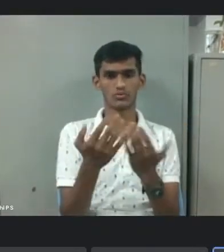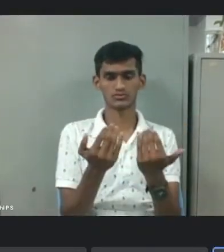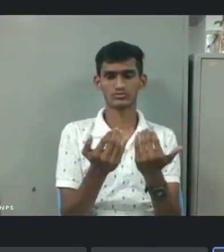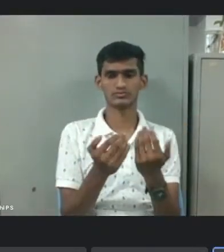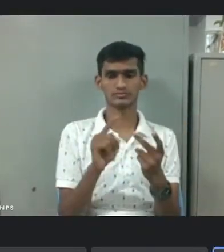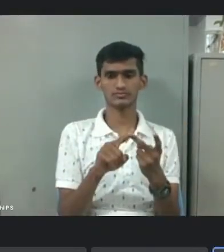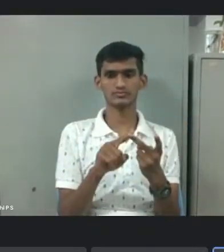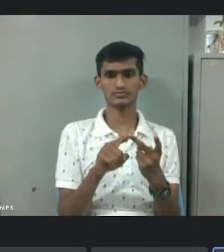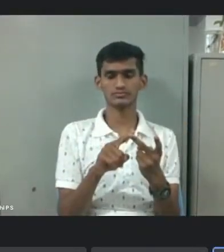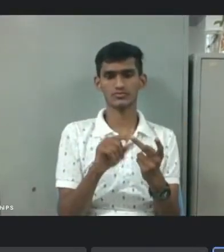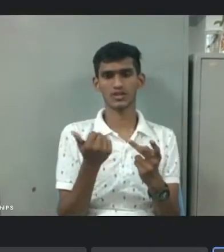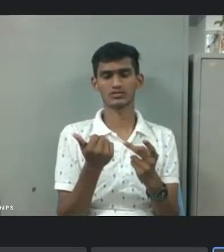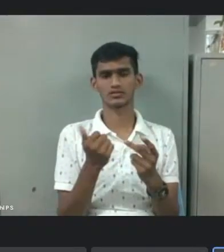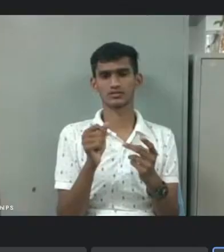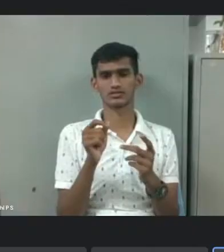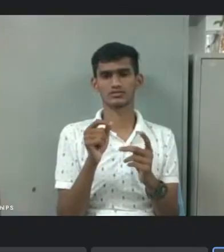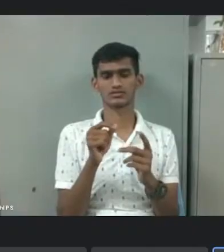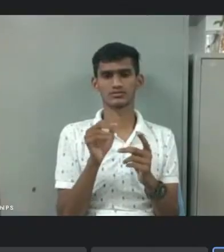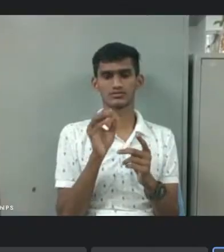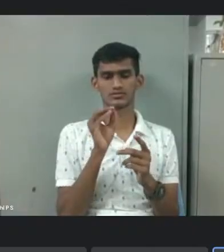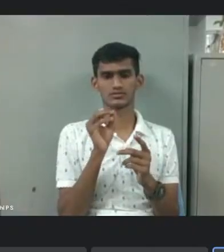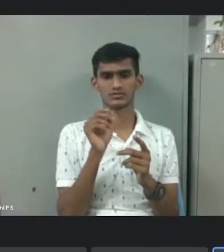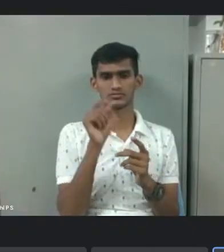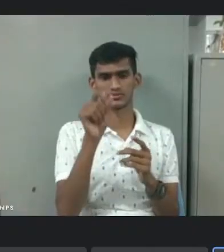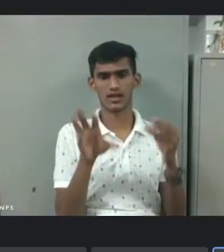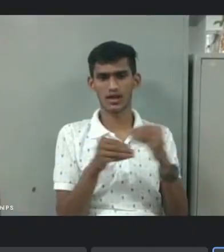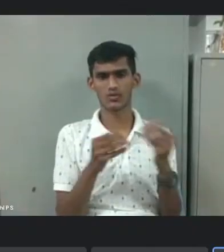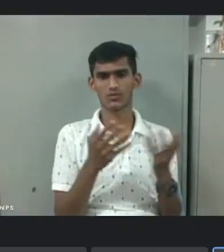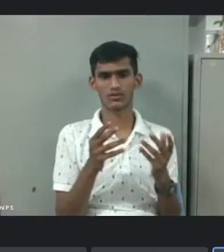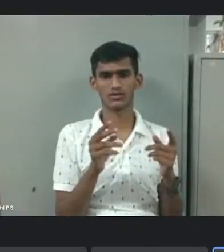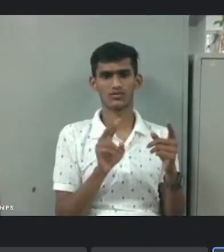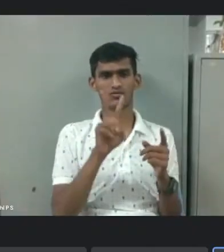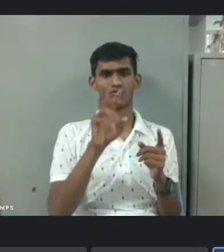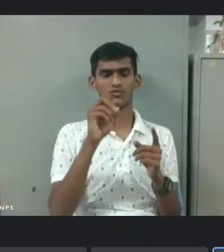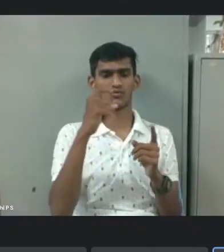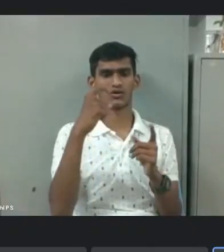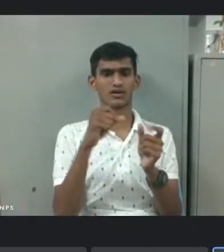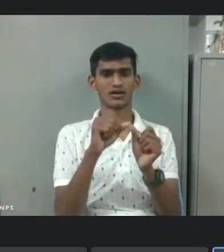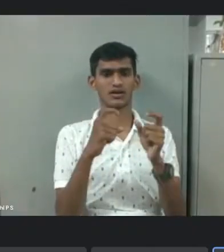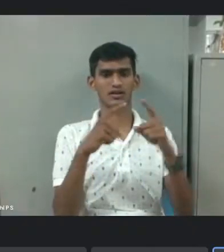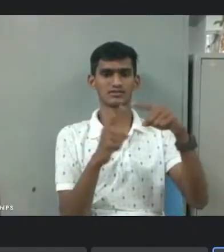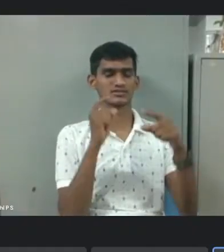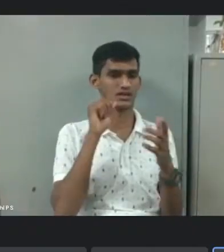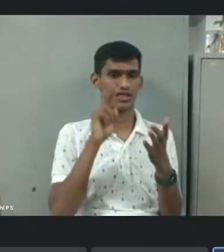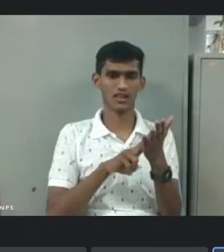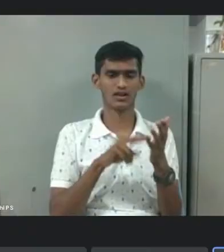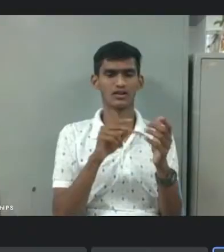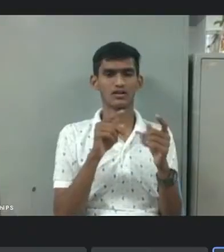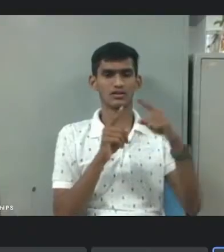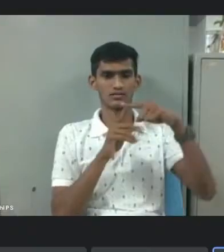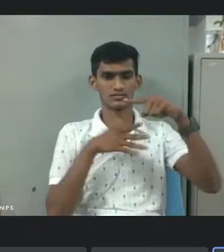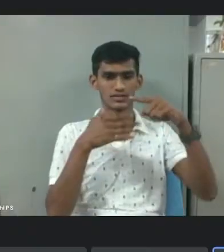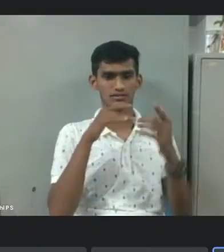ഒരു പാർട്ടിസിപ്പന്റ് നമുക്കൊരു ഇൻഫർമേഷൻ തന്നിട്ടുണ്ട് ഒരു വൊക്കേഷണൽ ട്രെയിനിങ് സെന്ററിനെ കുറിച്ച്. അവിടെ കോൺടാക്ട് ചെയ്യാം. ഒരു